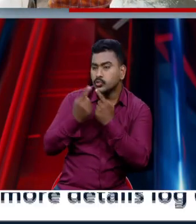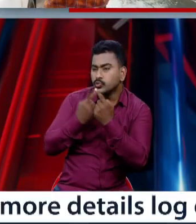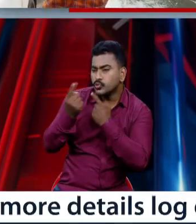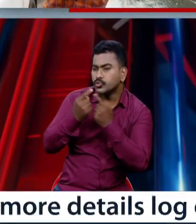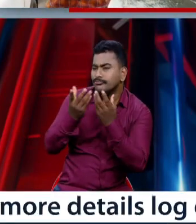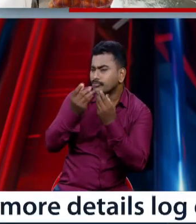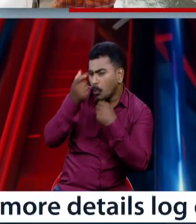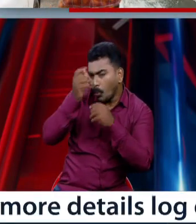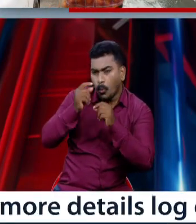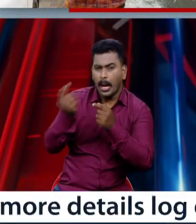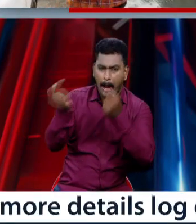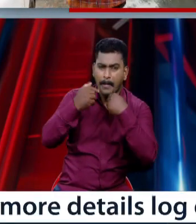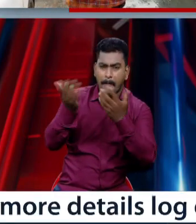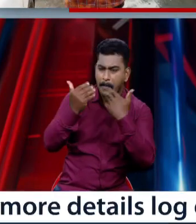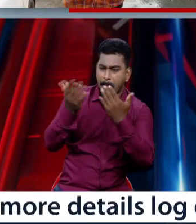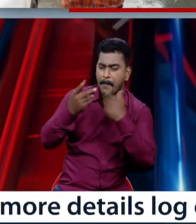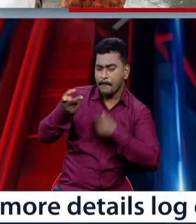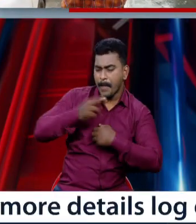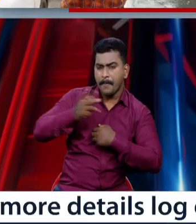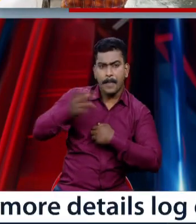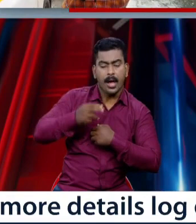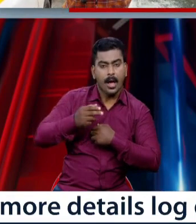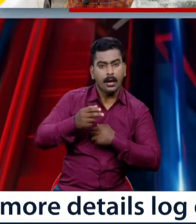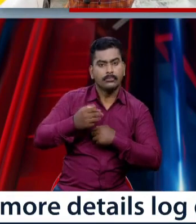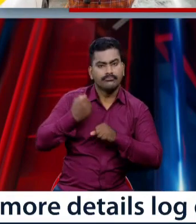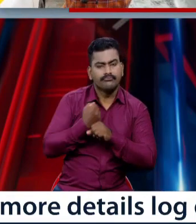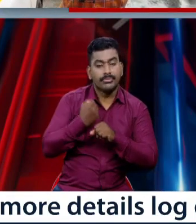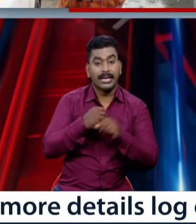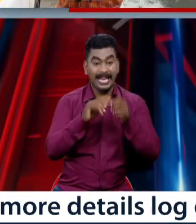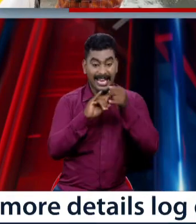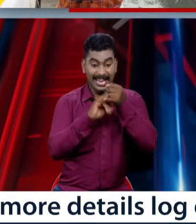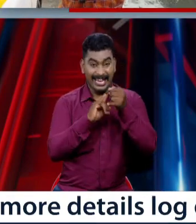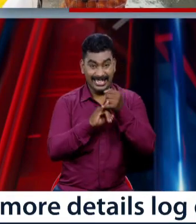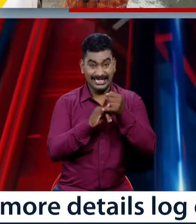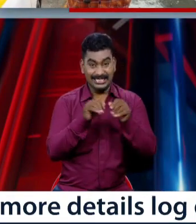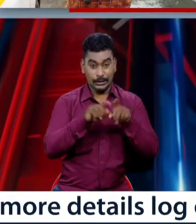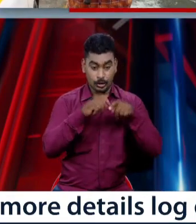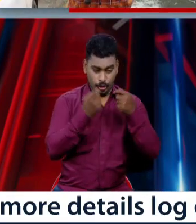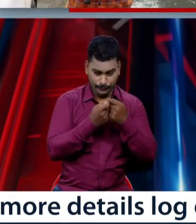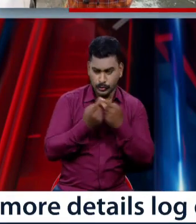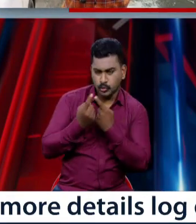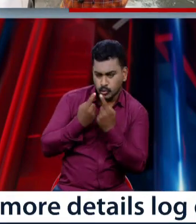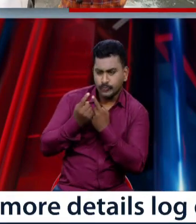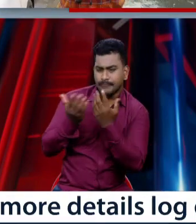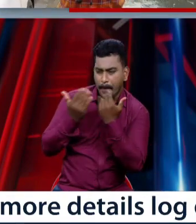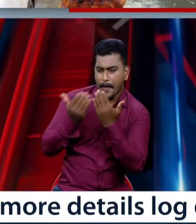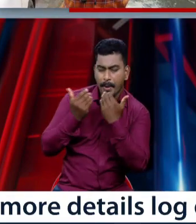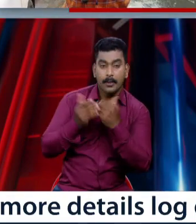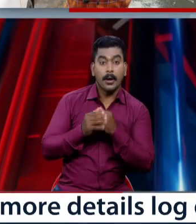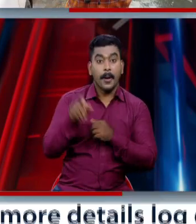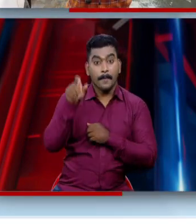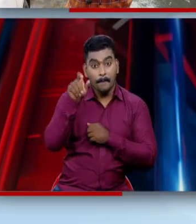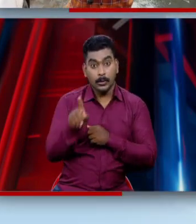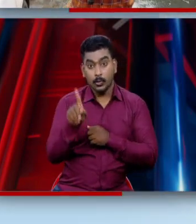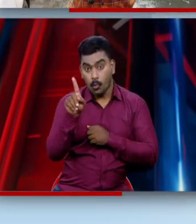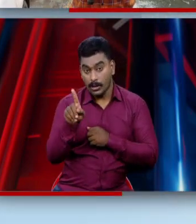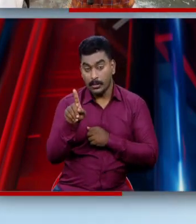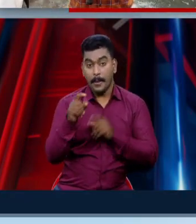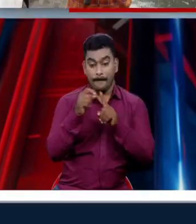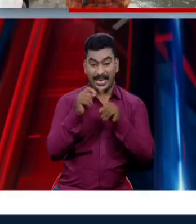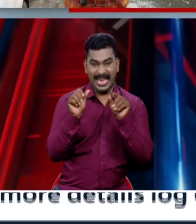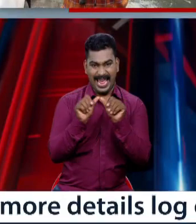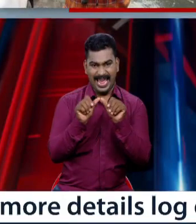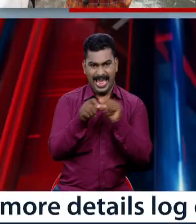ഇപ്പോൾ മിലിന്ദ് നർവേക്കർ, അദ്ദേഹം മുഖ്യമന്ത്രി ഉദ്ധവ് താക്കറെയുടെ വിശ്വസ്തനാണ്, അദ്ദേഹത്തിൻ്റെ പി എ ആയി പ്രവർത്തിക്കുന്ന ആളാണ്,